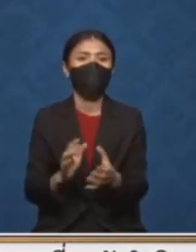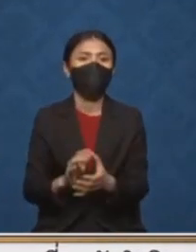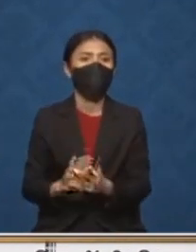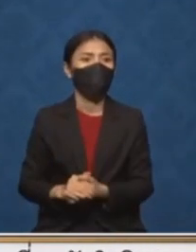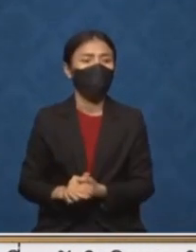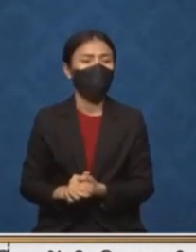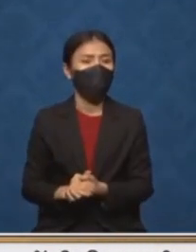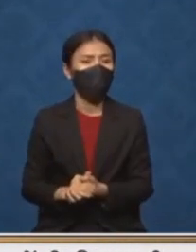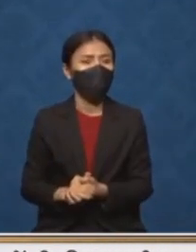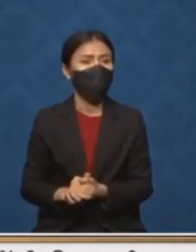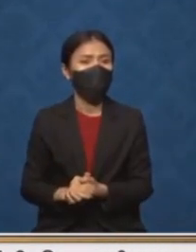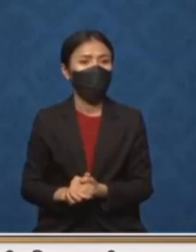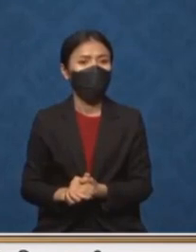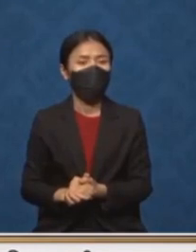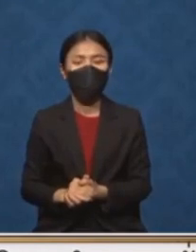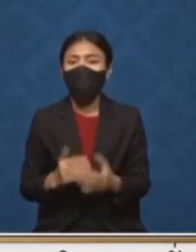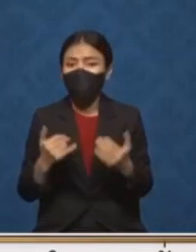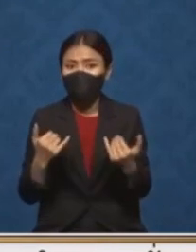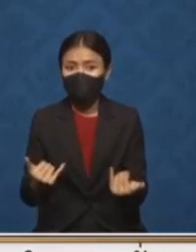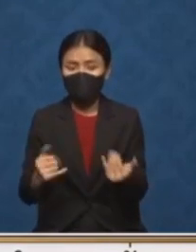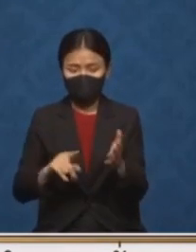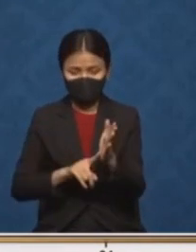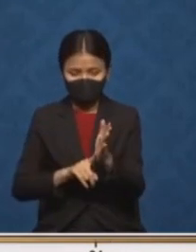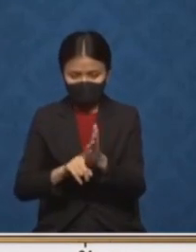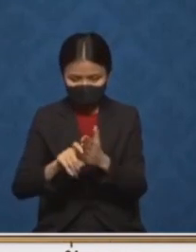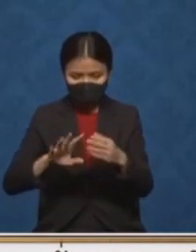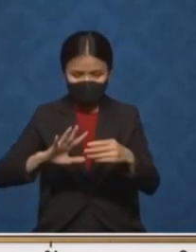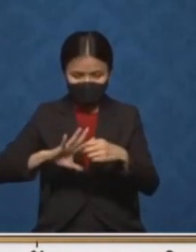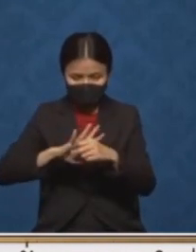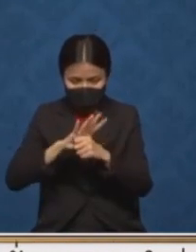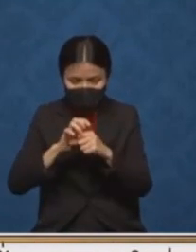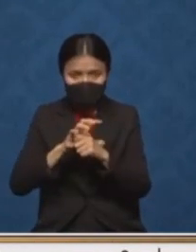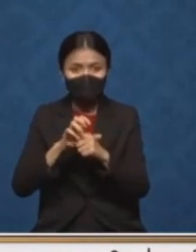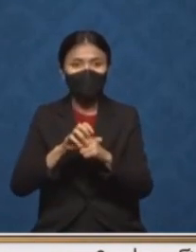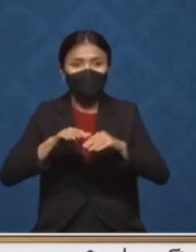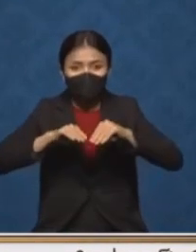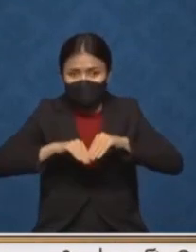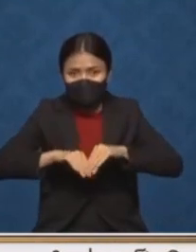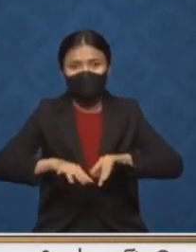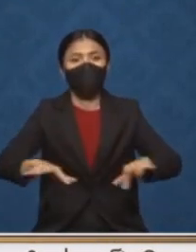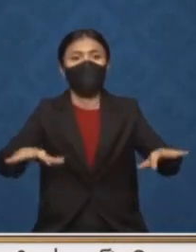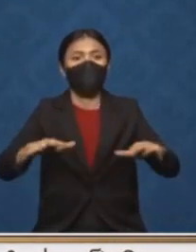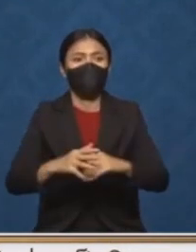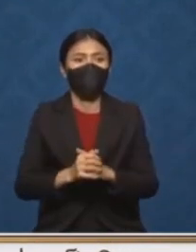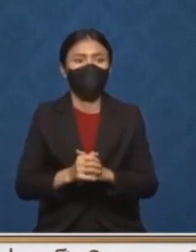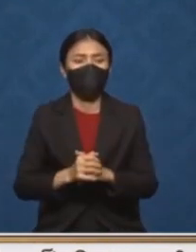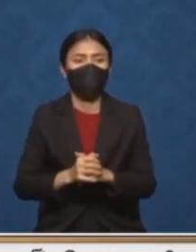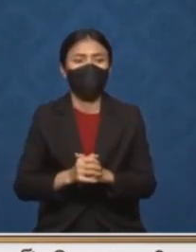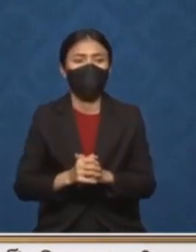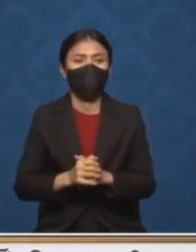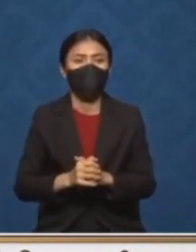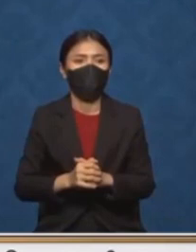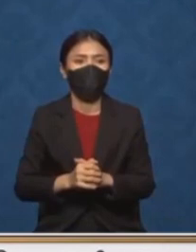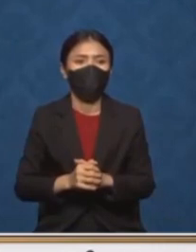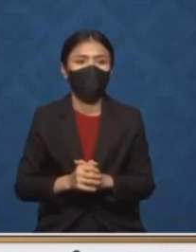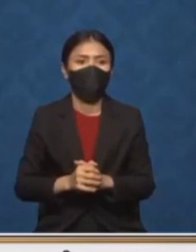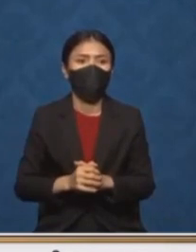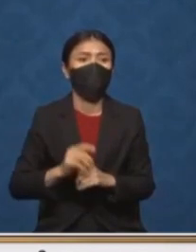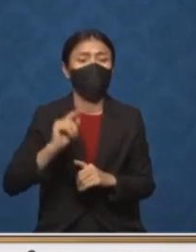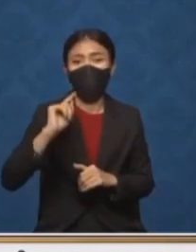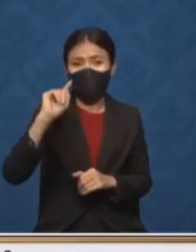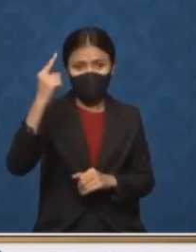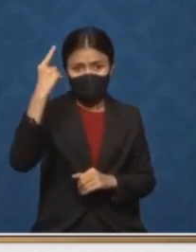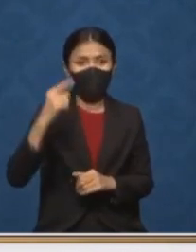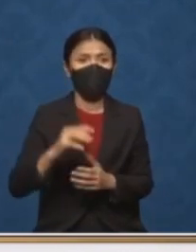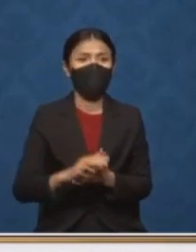ากได้เกิดการแพ้ระบาด ของโลกอุบัติใหม่ อุบัติภัยใหม่ ซึ่เป